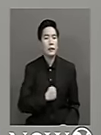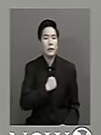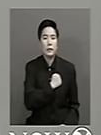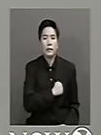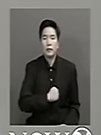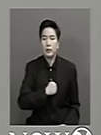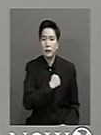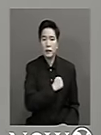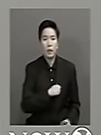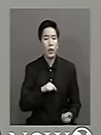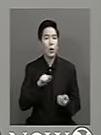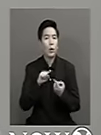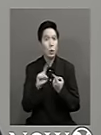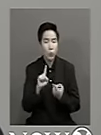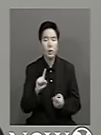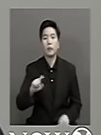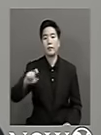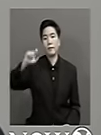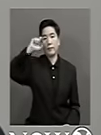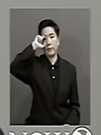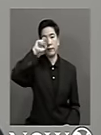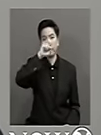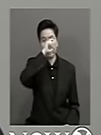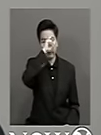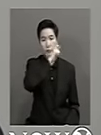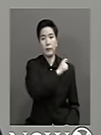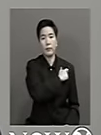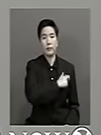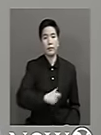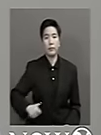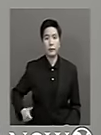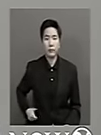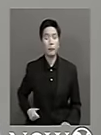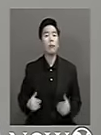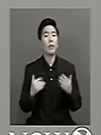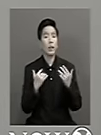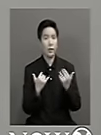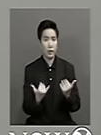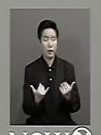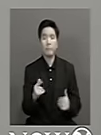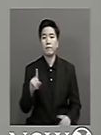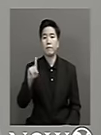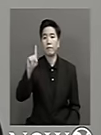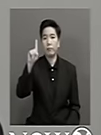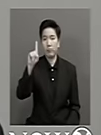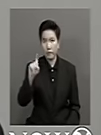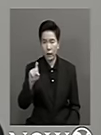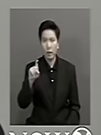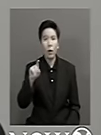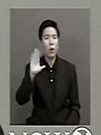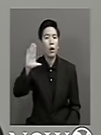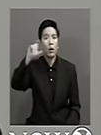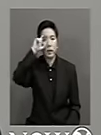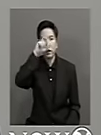งต่อการสวรรคตของพระบาทสมเด็จพระปรมินทรมหาภูมิพลอดุลยเดชผู้ซึ่งทรงอุทิศตนในการทรงง